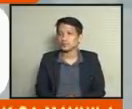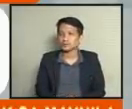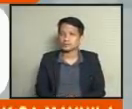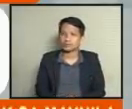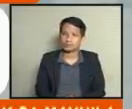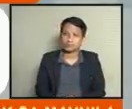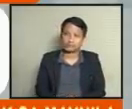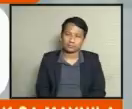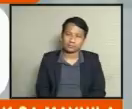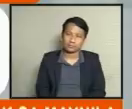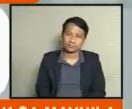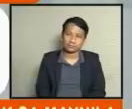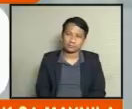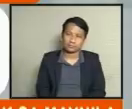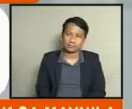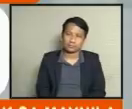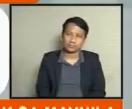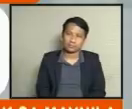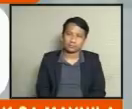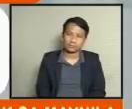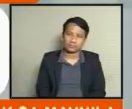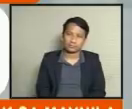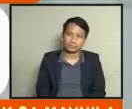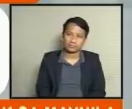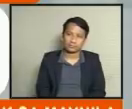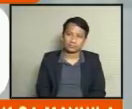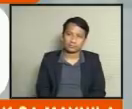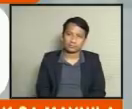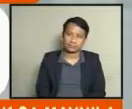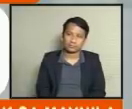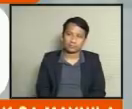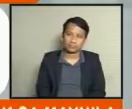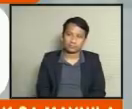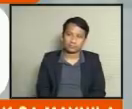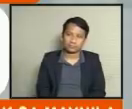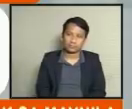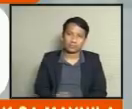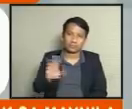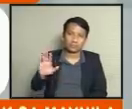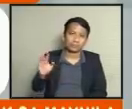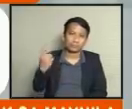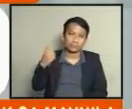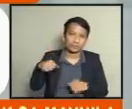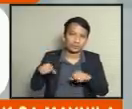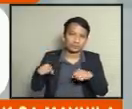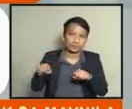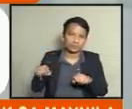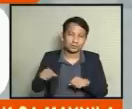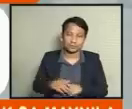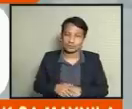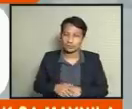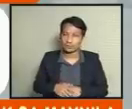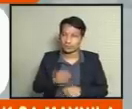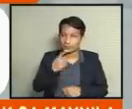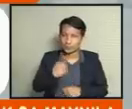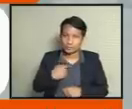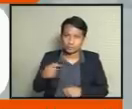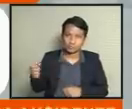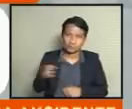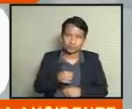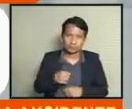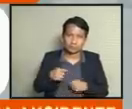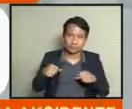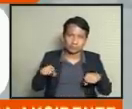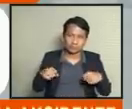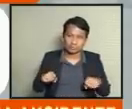Hindi magsalita, Idol. Ma'am. Isa-isa po kami ng motor, Idol. Siya ang una may motor. Ngayon, sabi ko, kukuha din ako